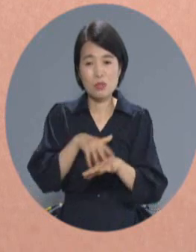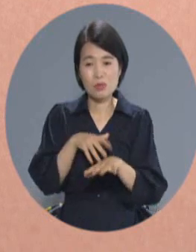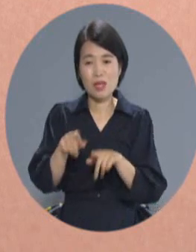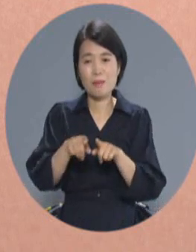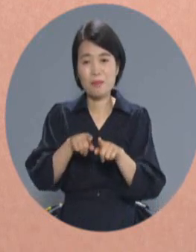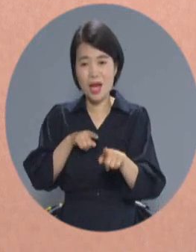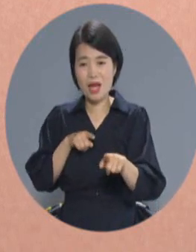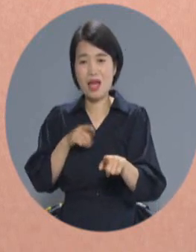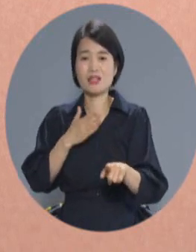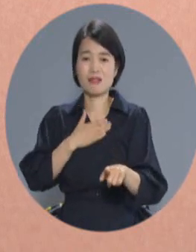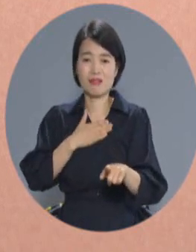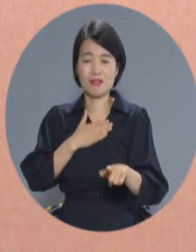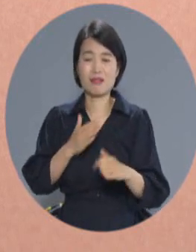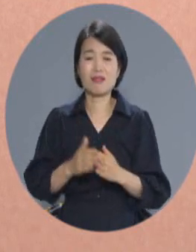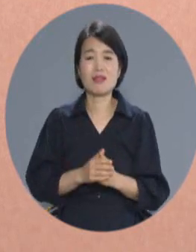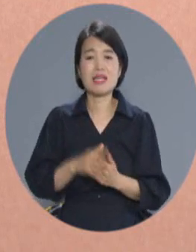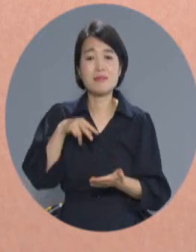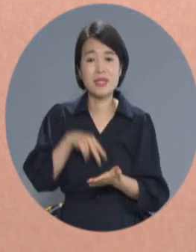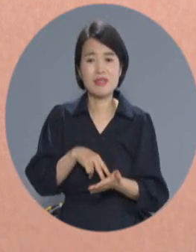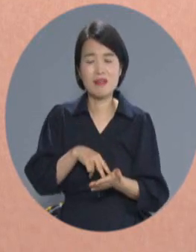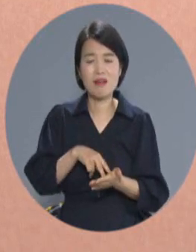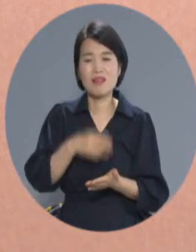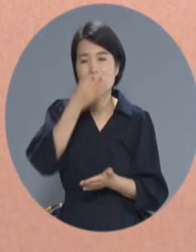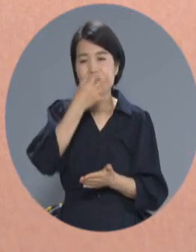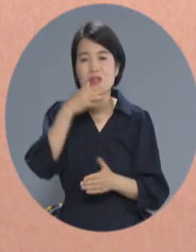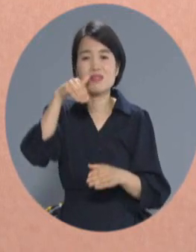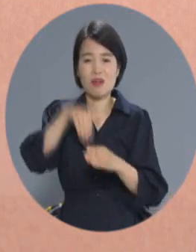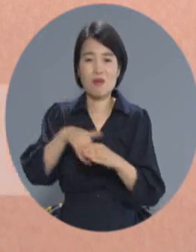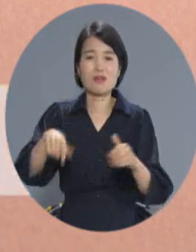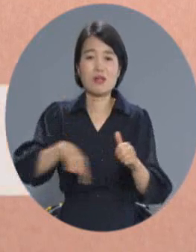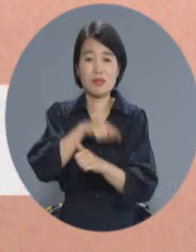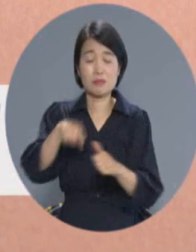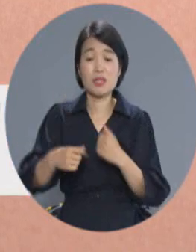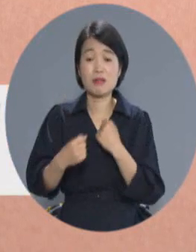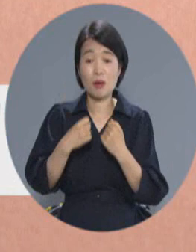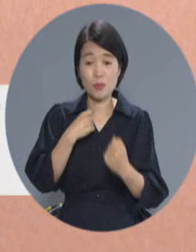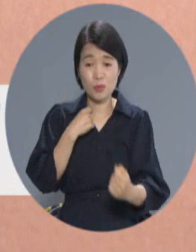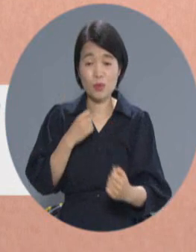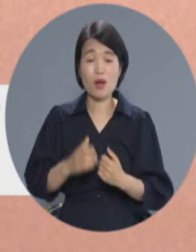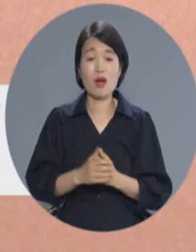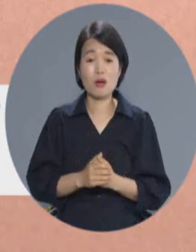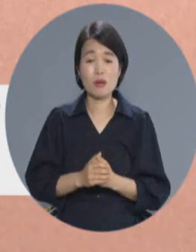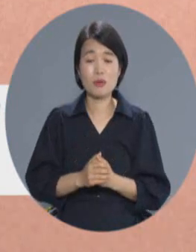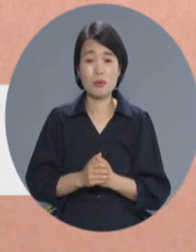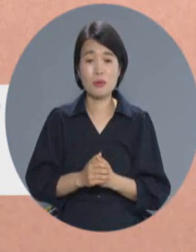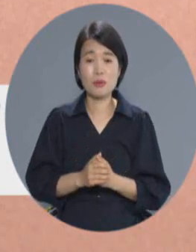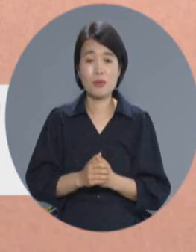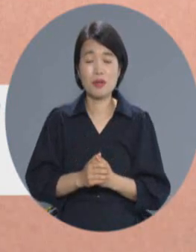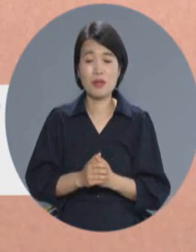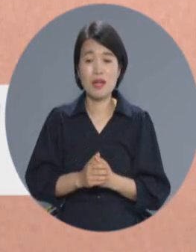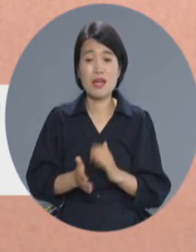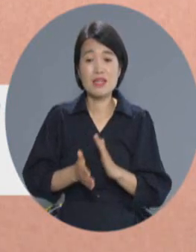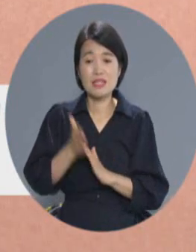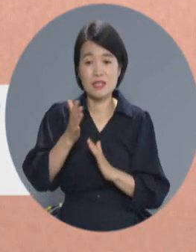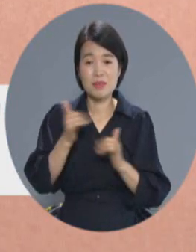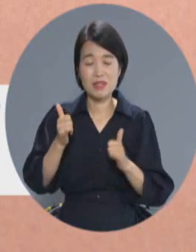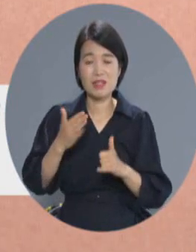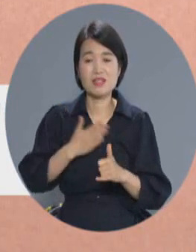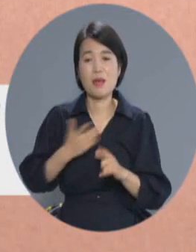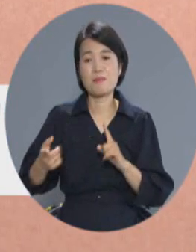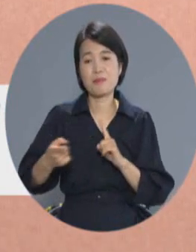열세인 저에게는 매우 힘든 선거였습니다. 그럼에도 불구하고 이름 없는 시민들이 제